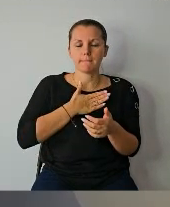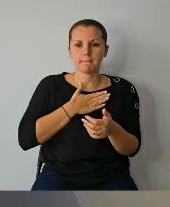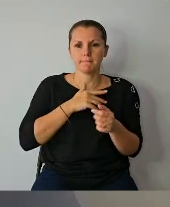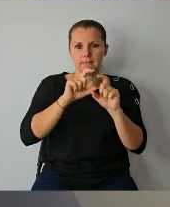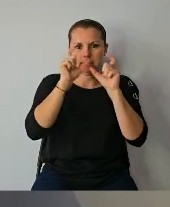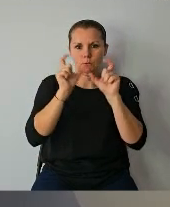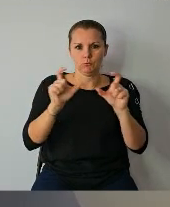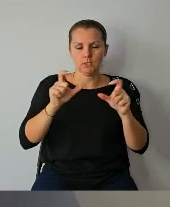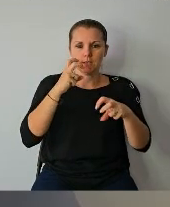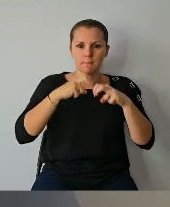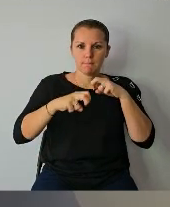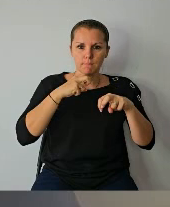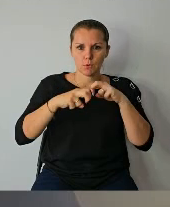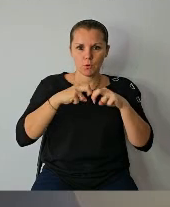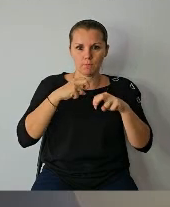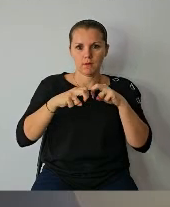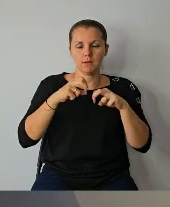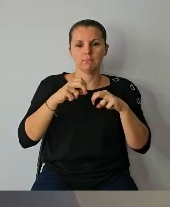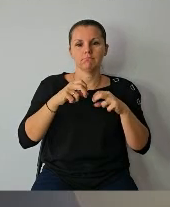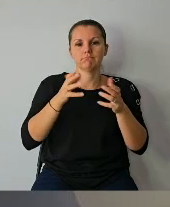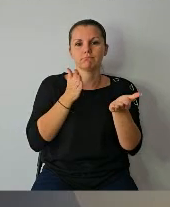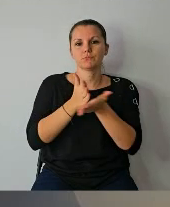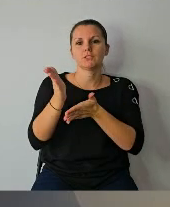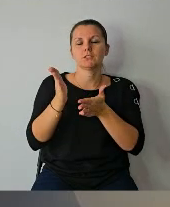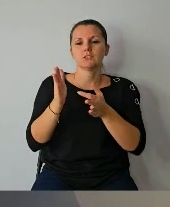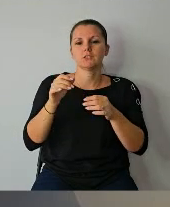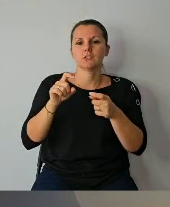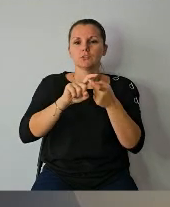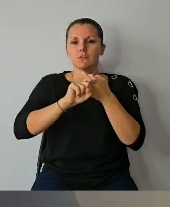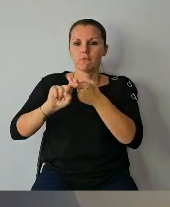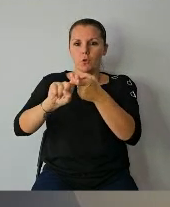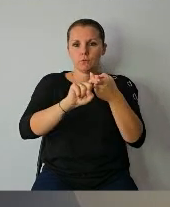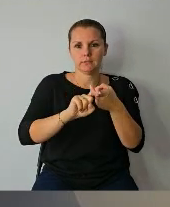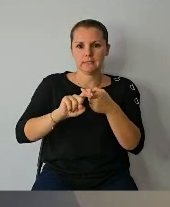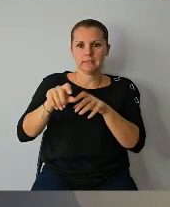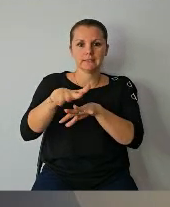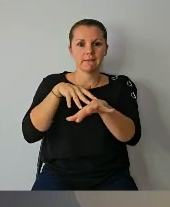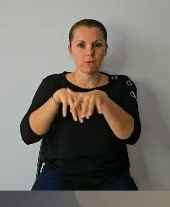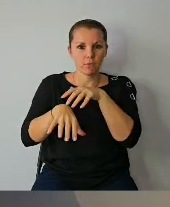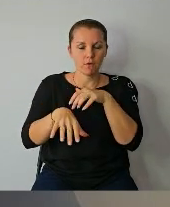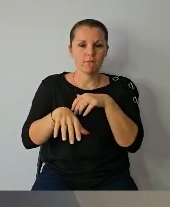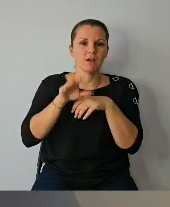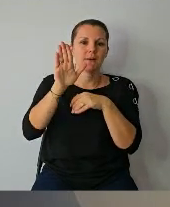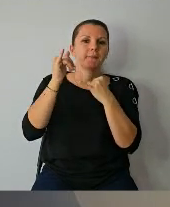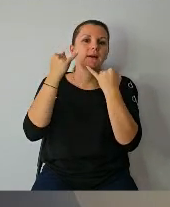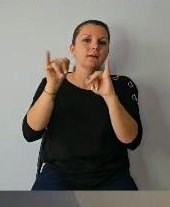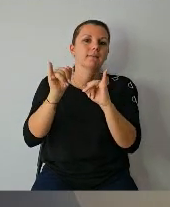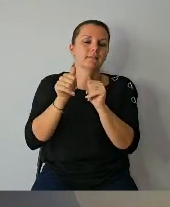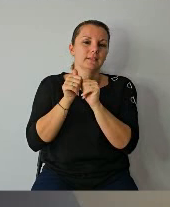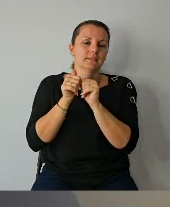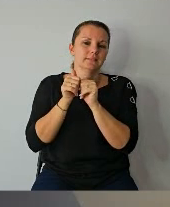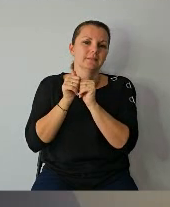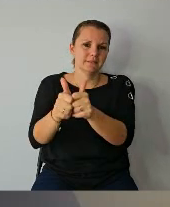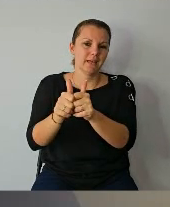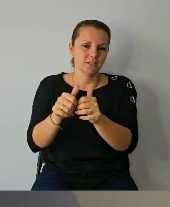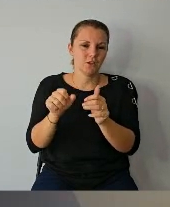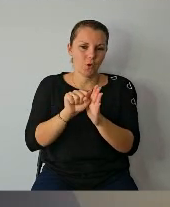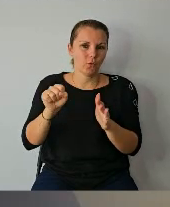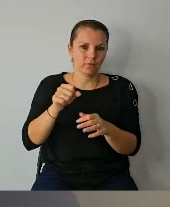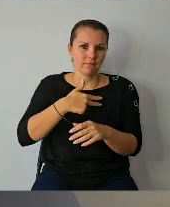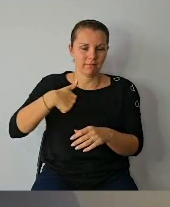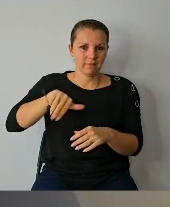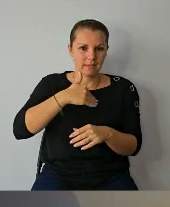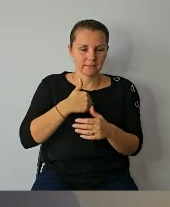ciągle problem z związkami zawodowymi, które nie wiadomo dlaczego mają odrębne zdanie od nas i również myślę, że